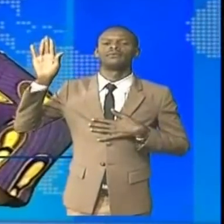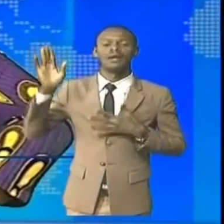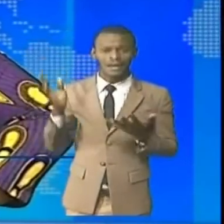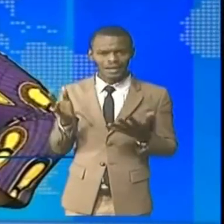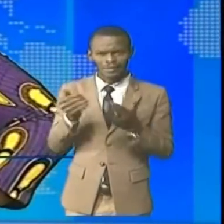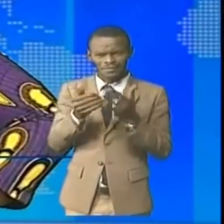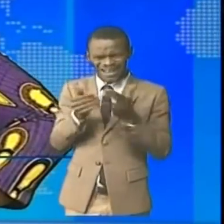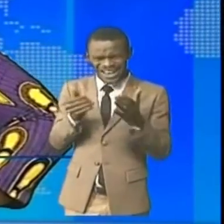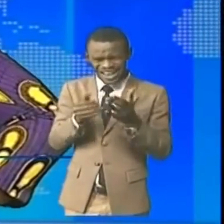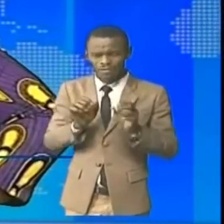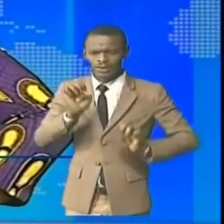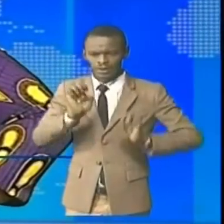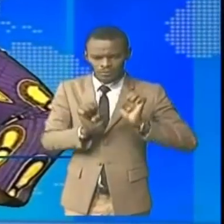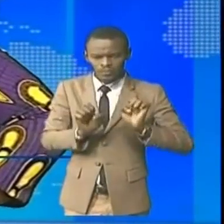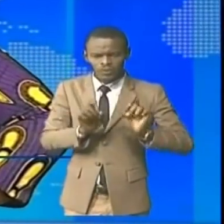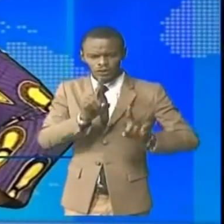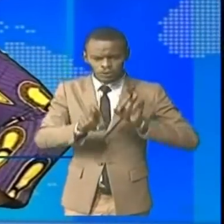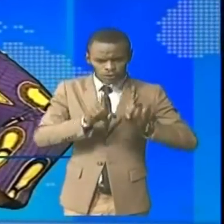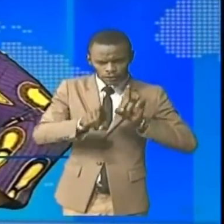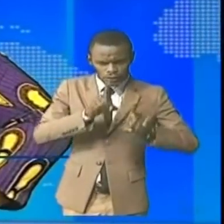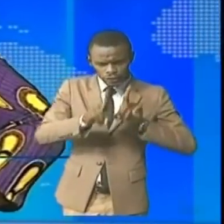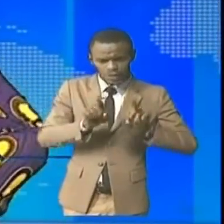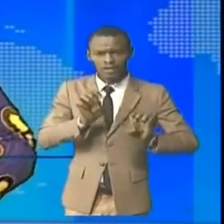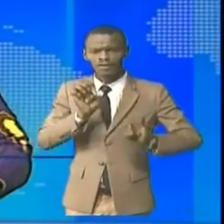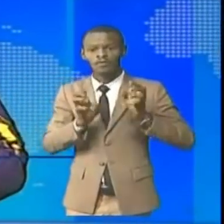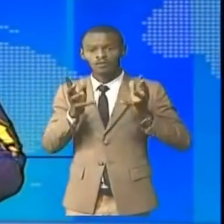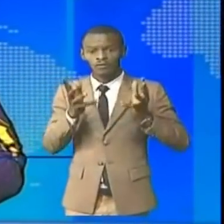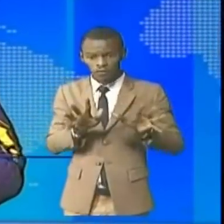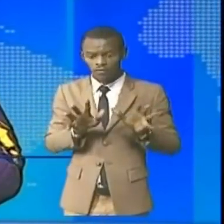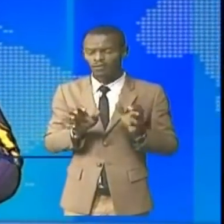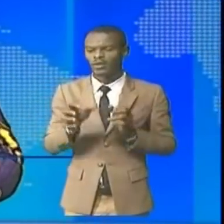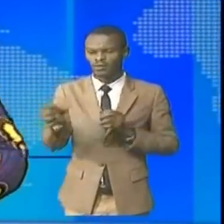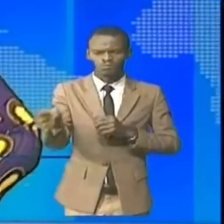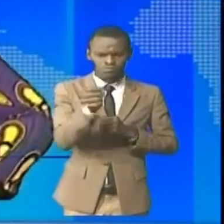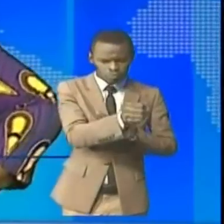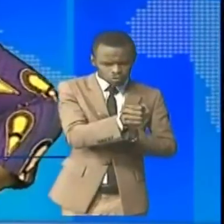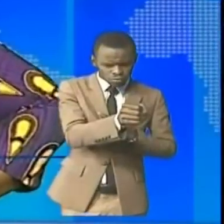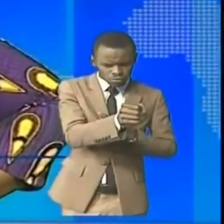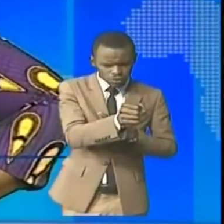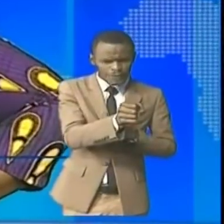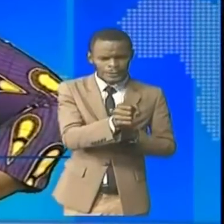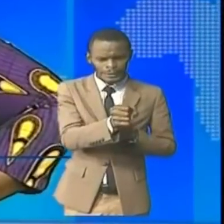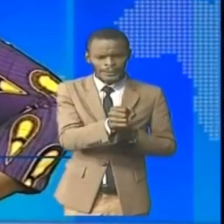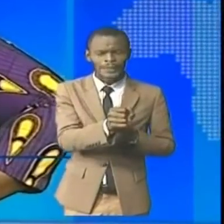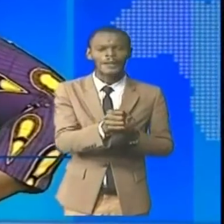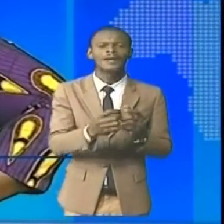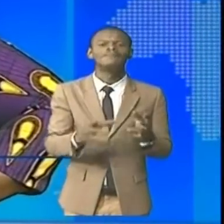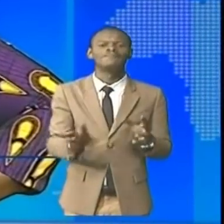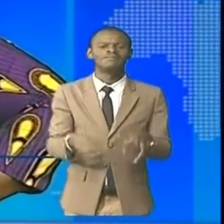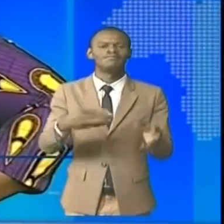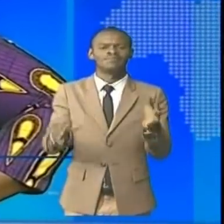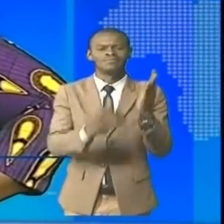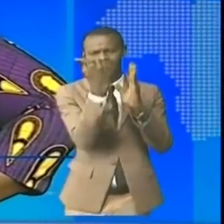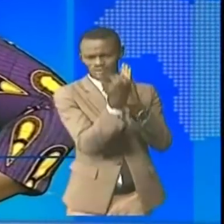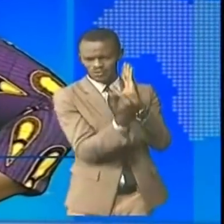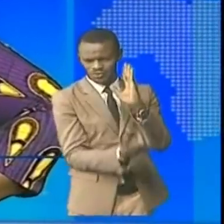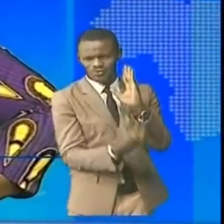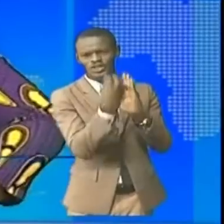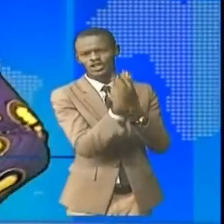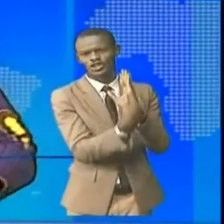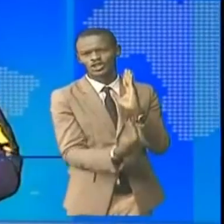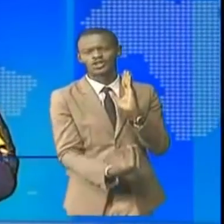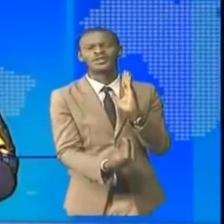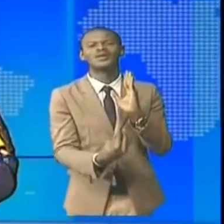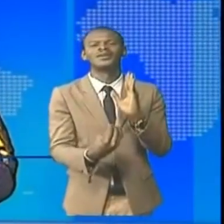test d'évaluation avant qu'ils soient inscrits au tableau de l'Ordre des médecins. La cérémonie a eu lieu hier dans la salle de conférence